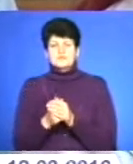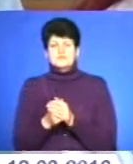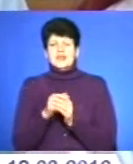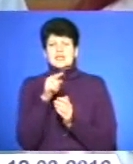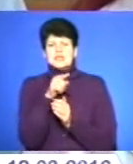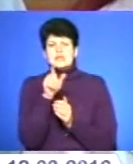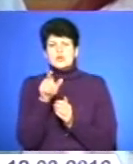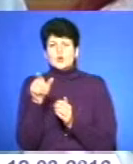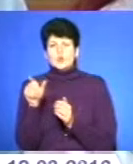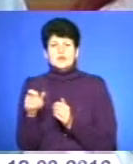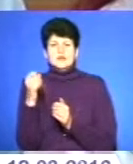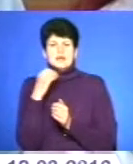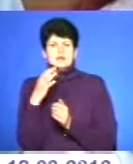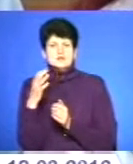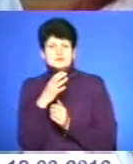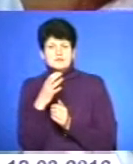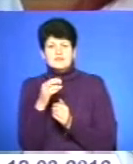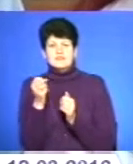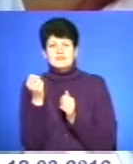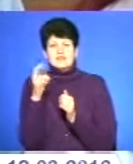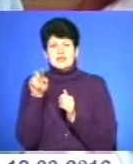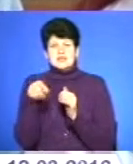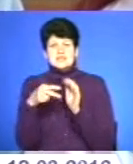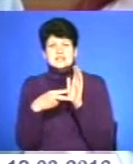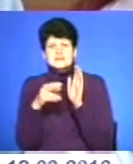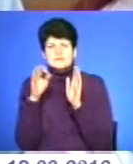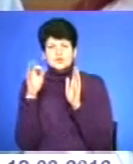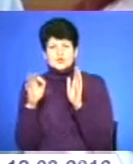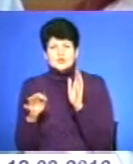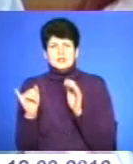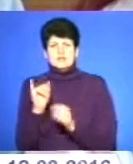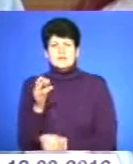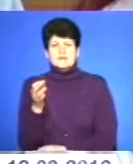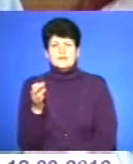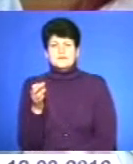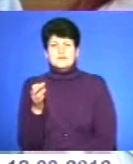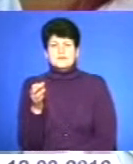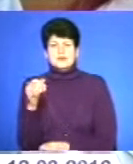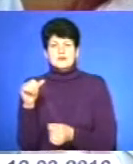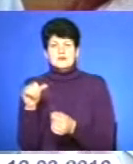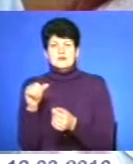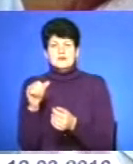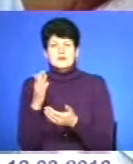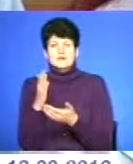які зловживають алкоголем, 12,7%, і споживачі ін'єкційних